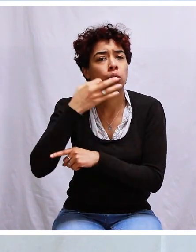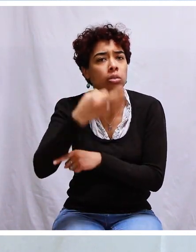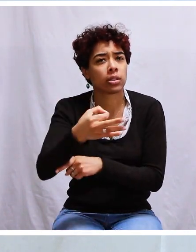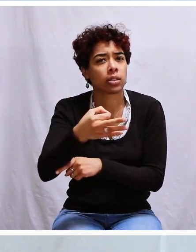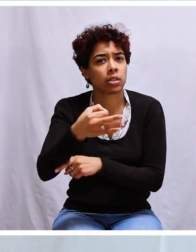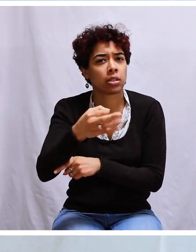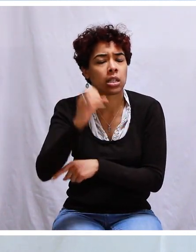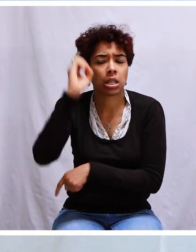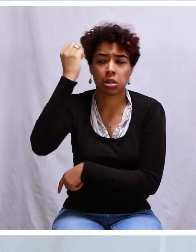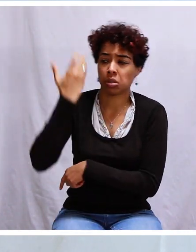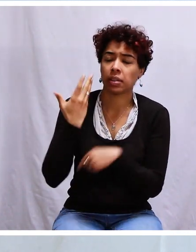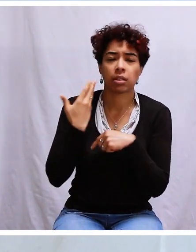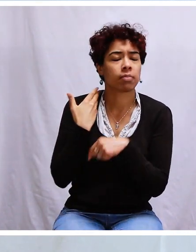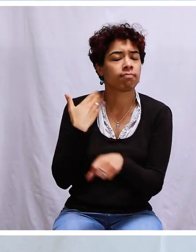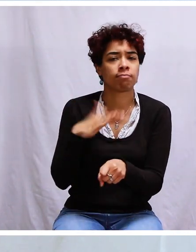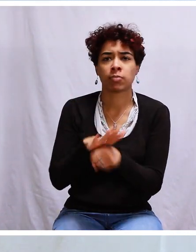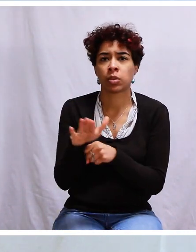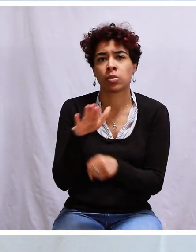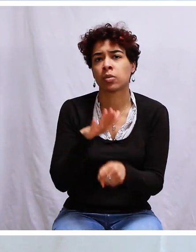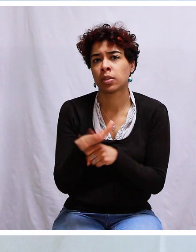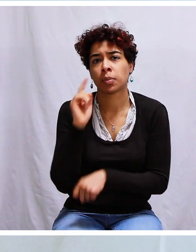grâce est suffisante pour toi.